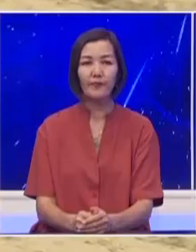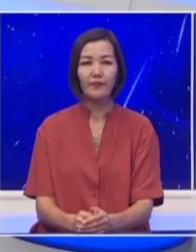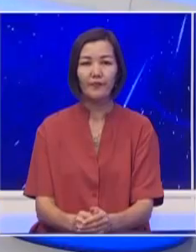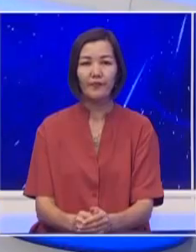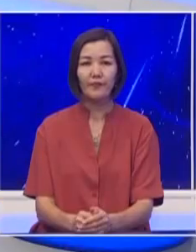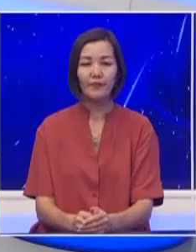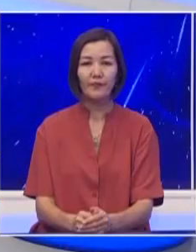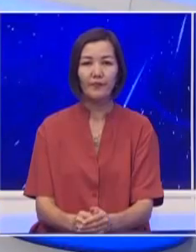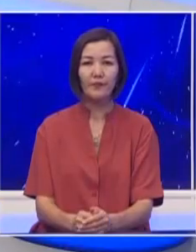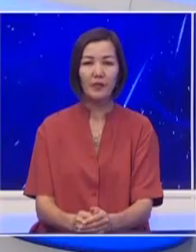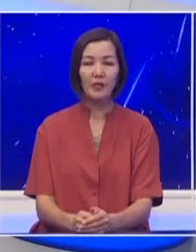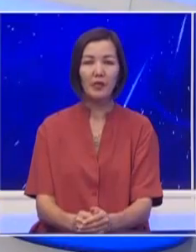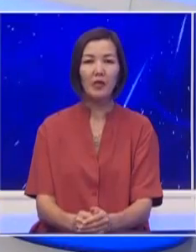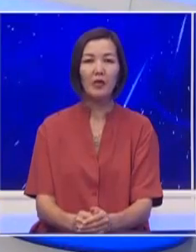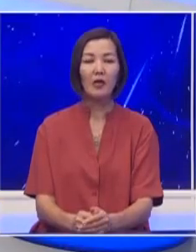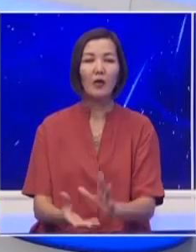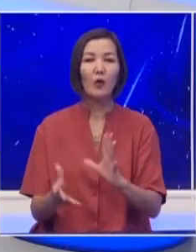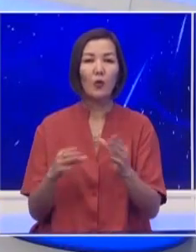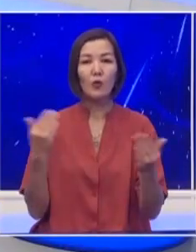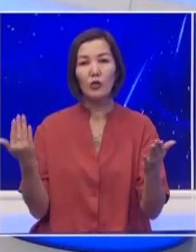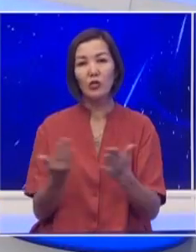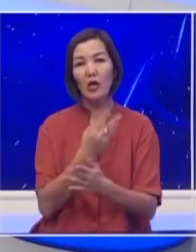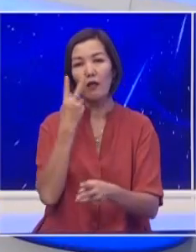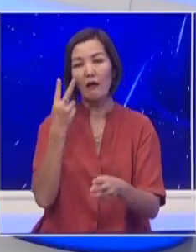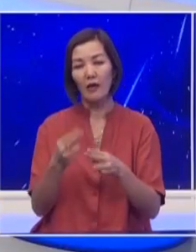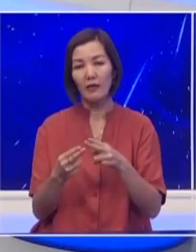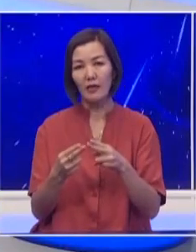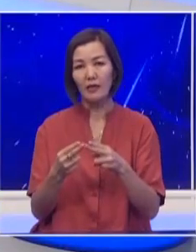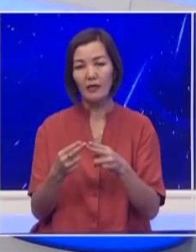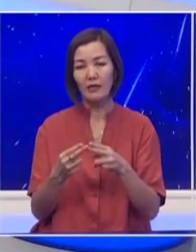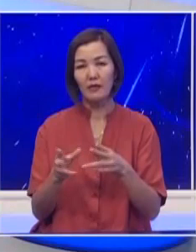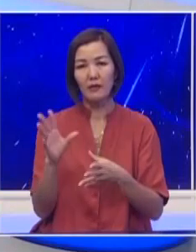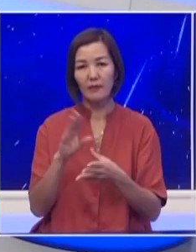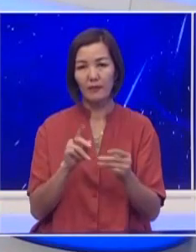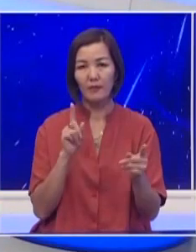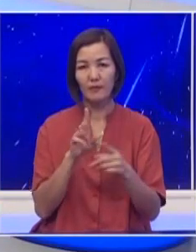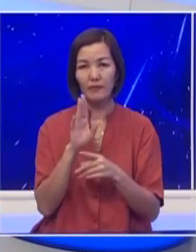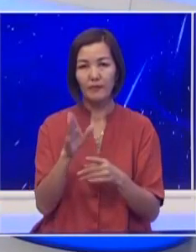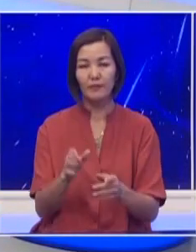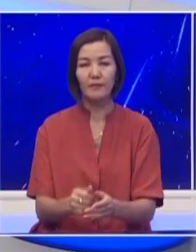Біздегі ақпараттар легі осындай, Жетісу арнасы қосулы болсын.